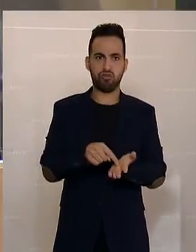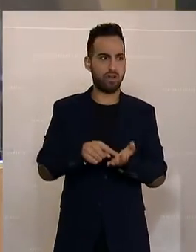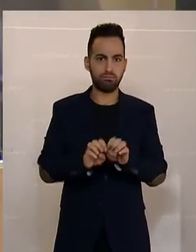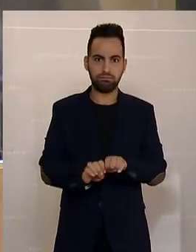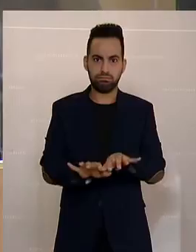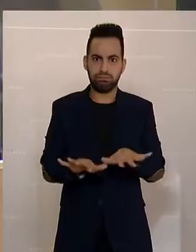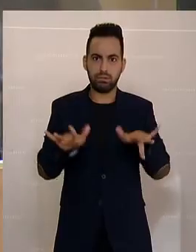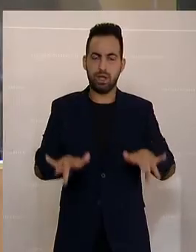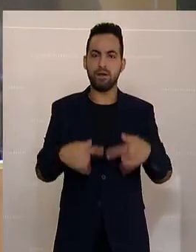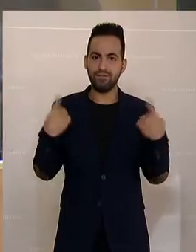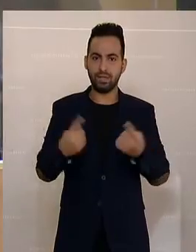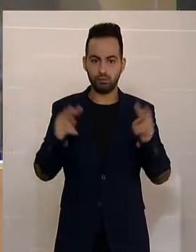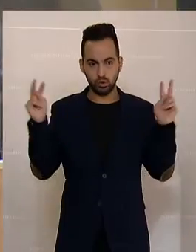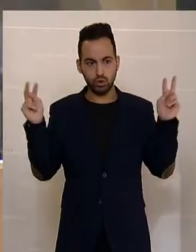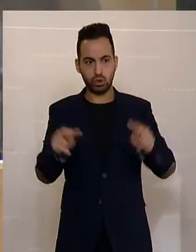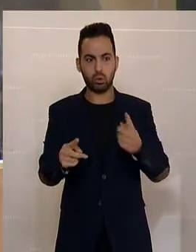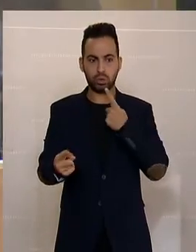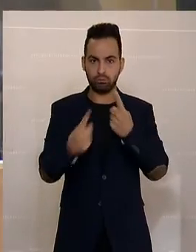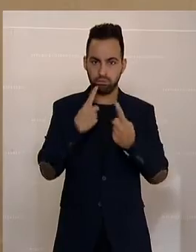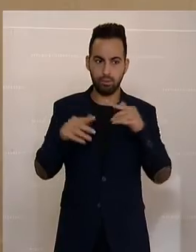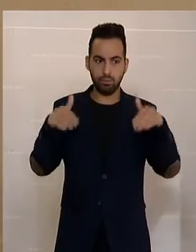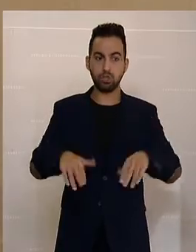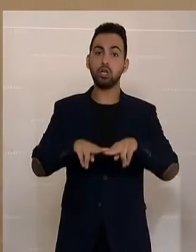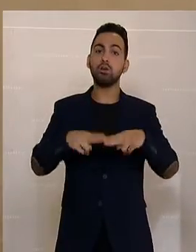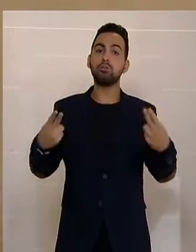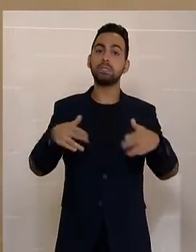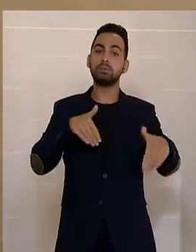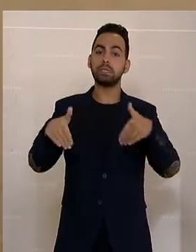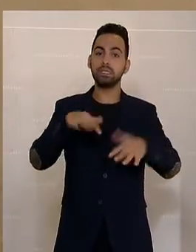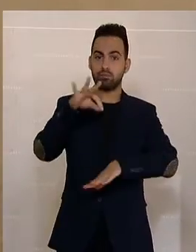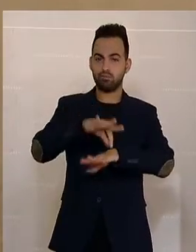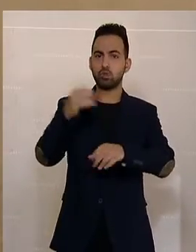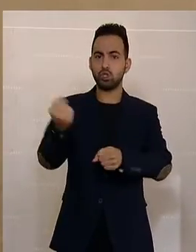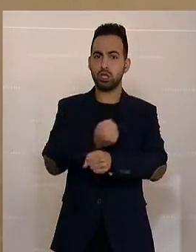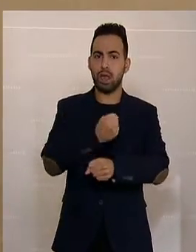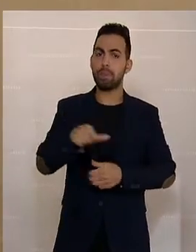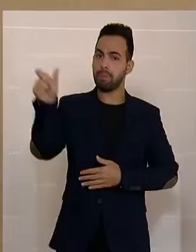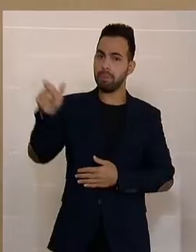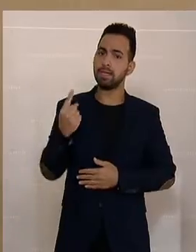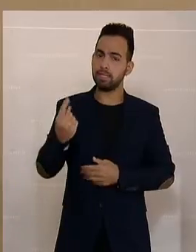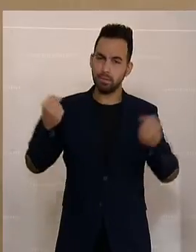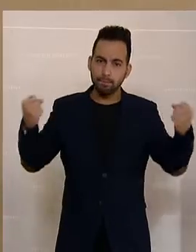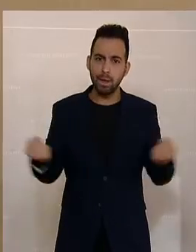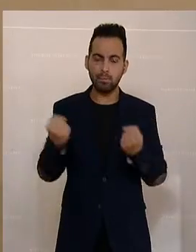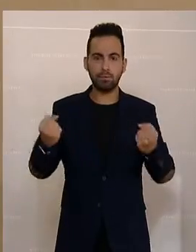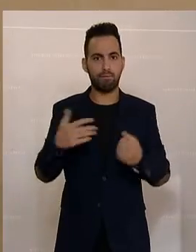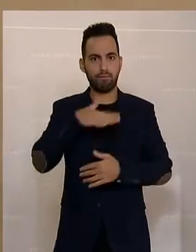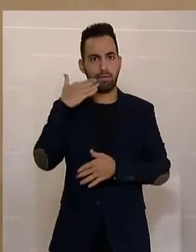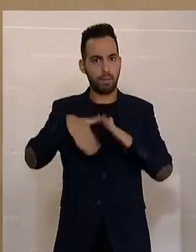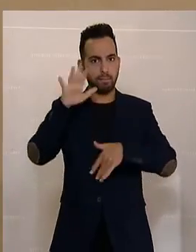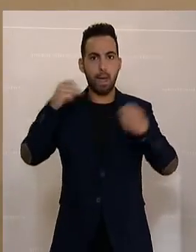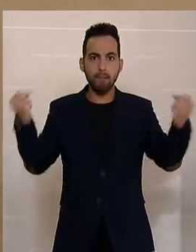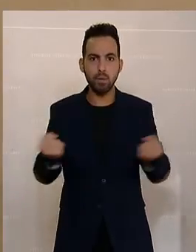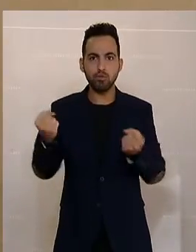müssen darüber reden. Und ich weiß, dass Bundesminister Mückstein sich bemüht. Er bemüht sich auch mehr als die